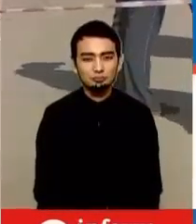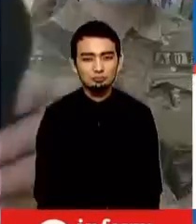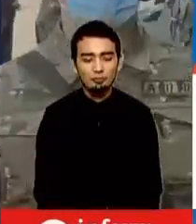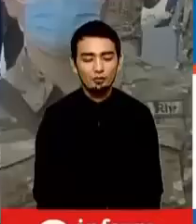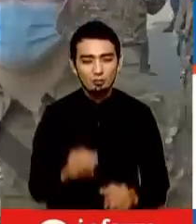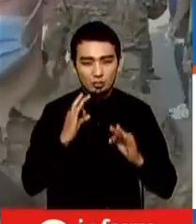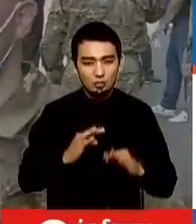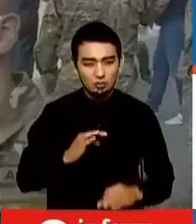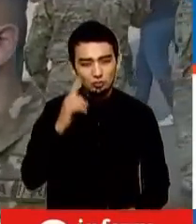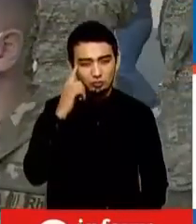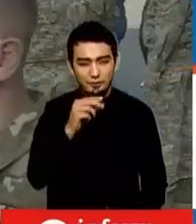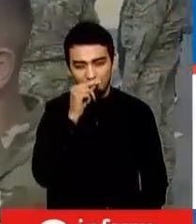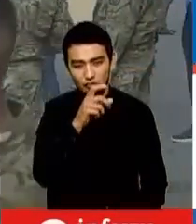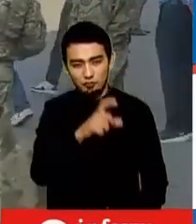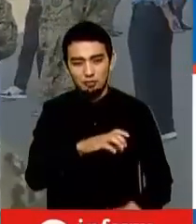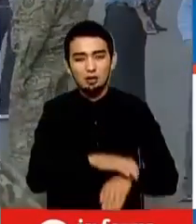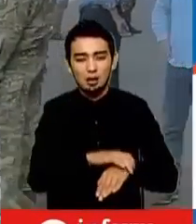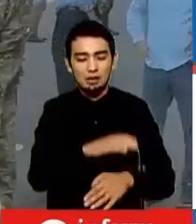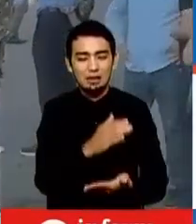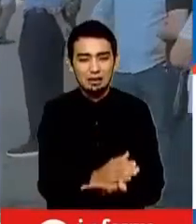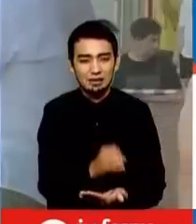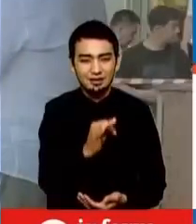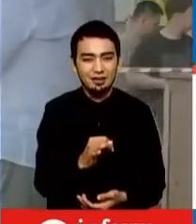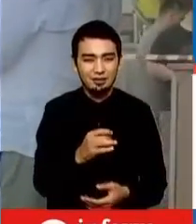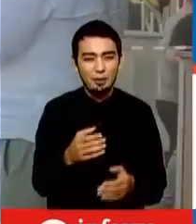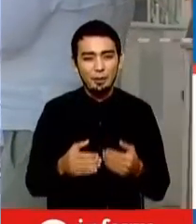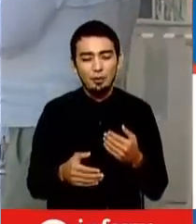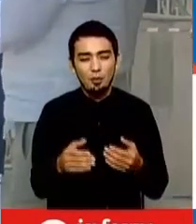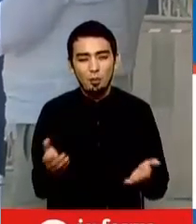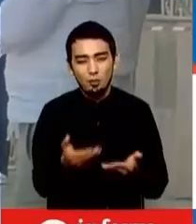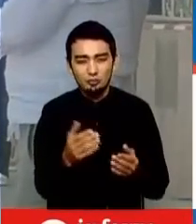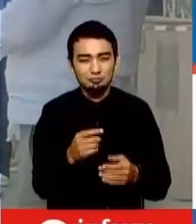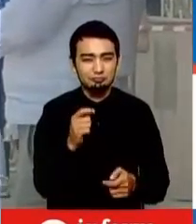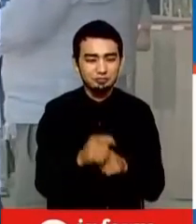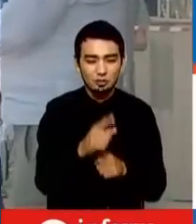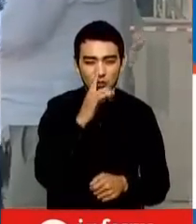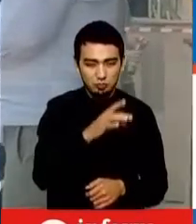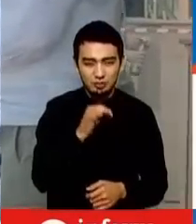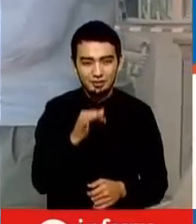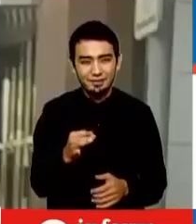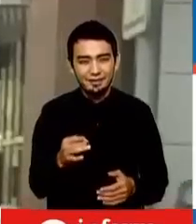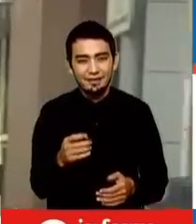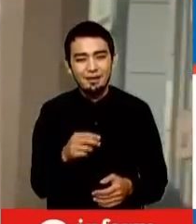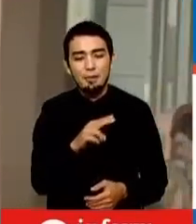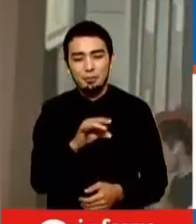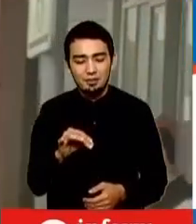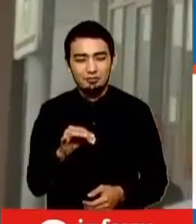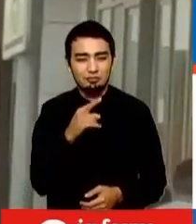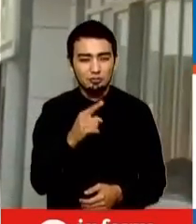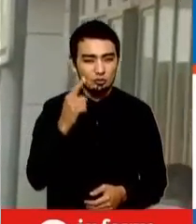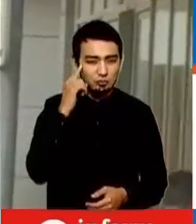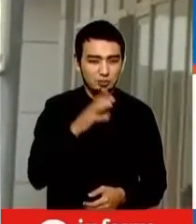Прокурор считает, вина подсудимого доказана, отметив, что отягчающих обстоятельств не усмотрела. При этом смягчающими обвинитель